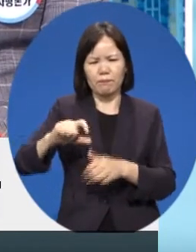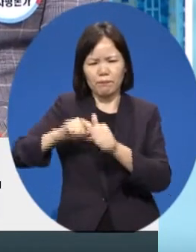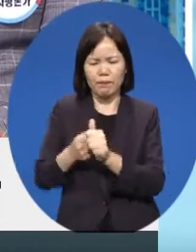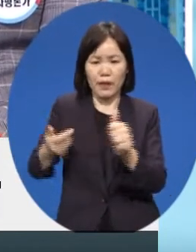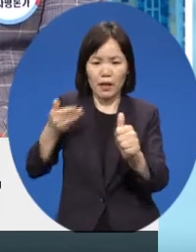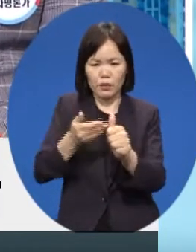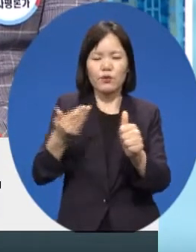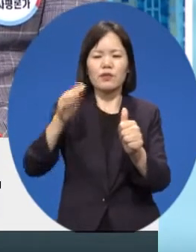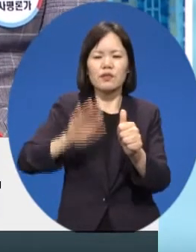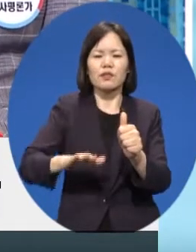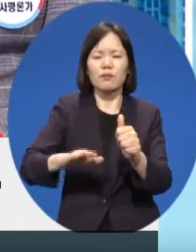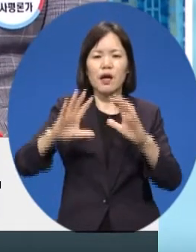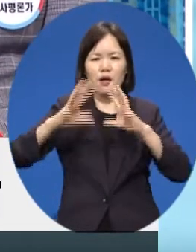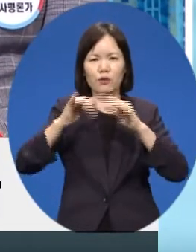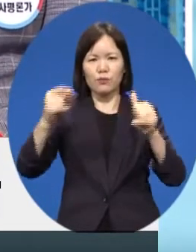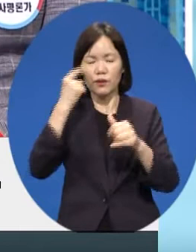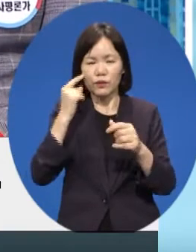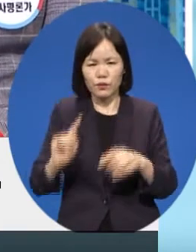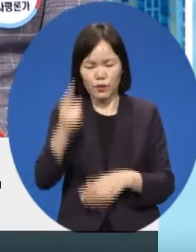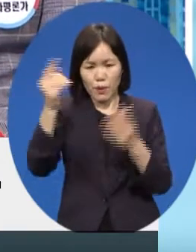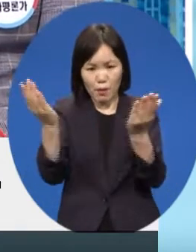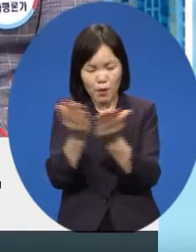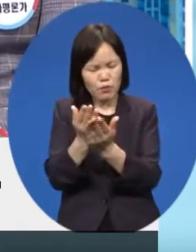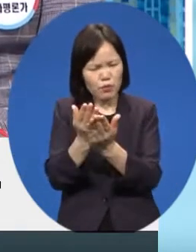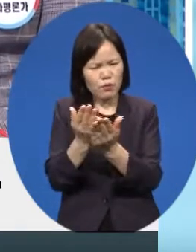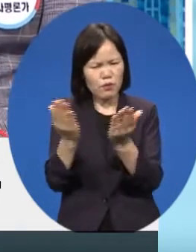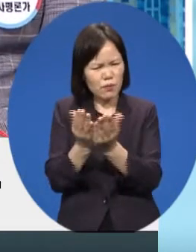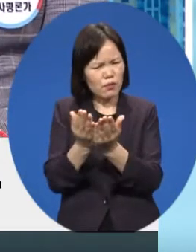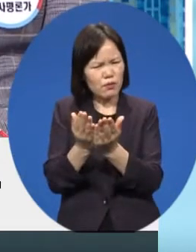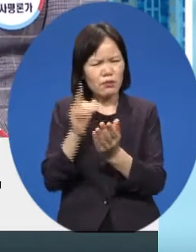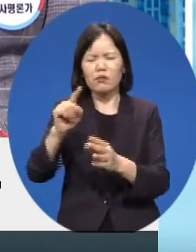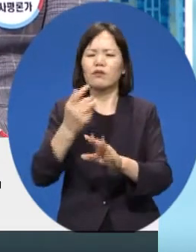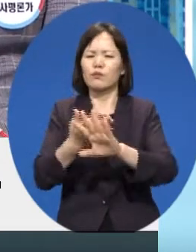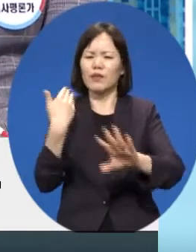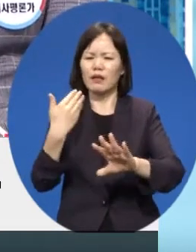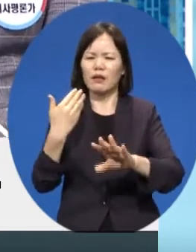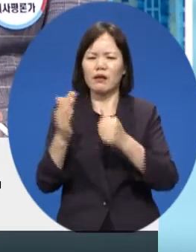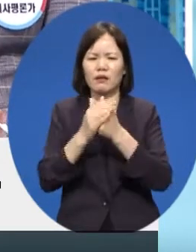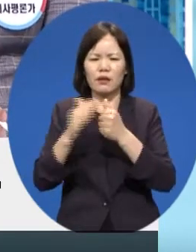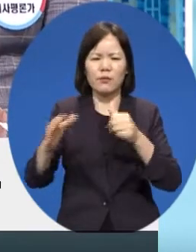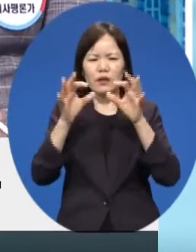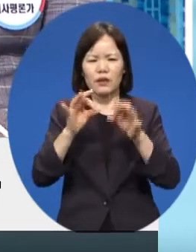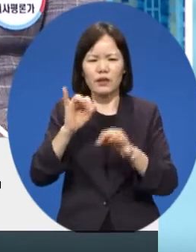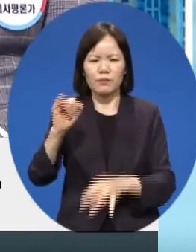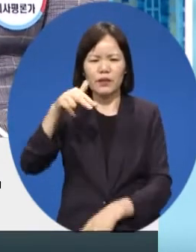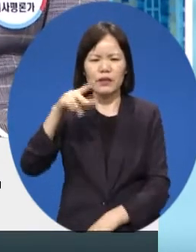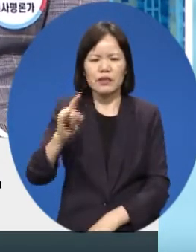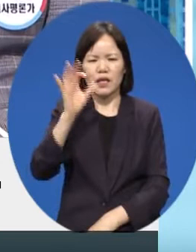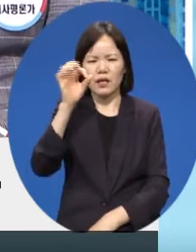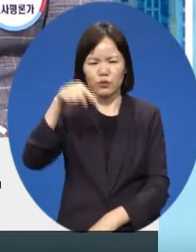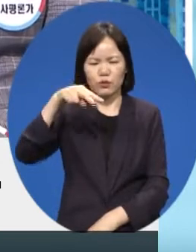국민의 어떤 눈높이에 맞출 만한 조치도 실행이 되는 또 다른 문제입니다 이 과정에서 목이 메이지 의원이나 이 우상호 의원 등이